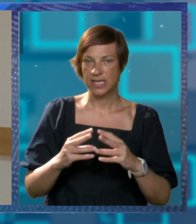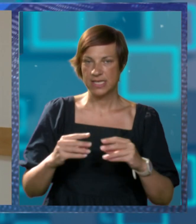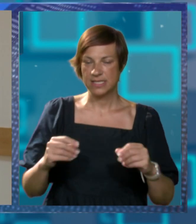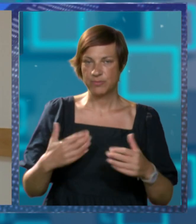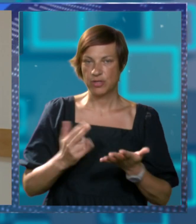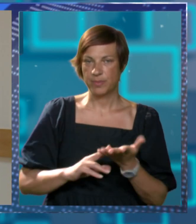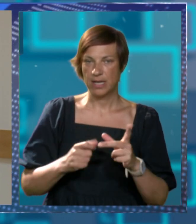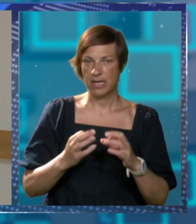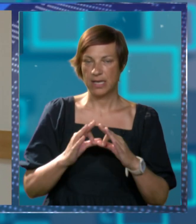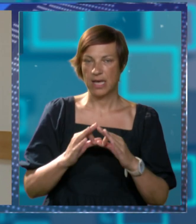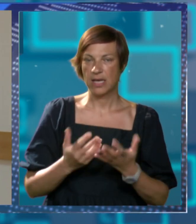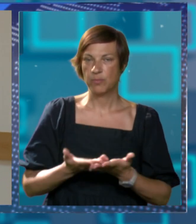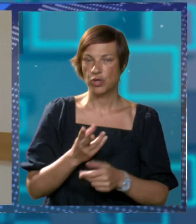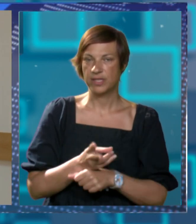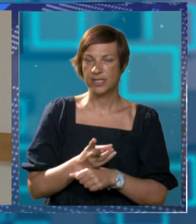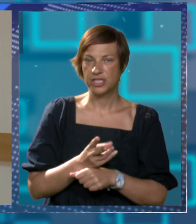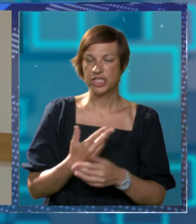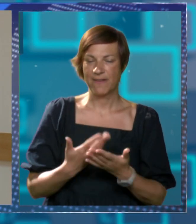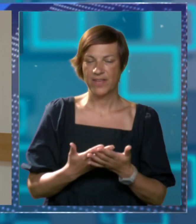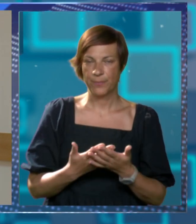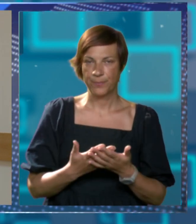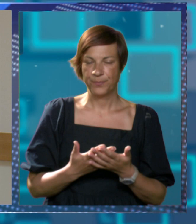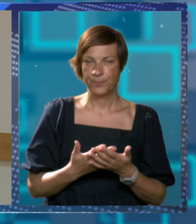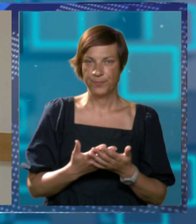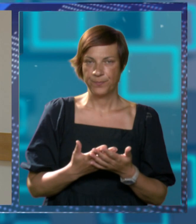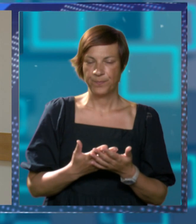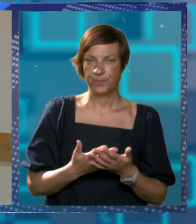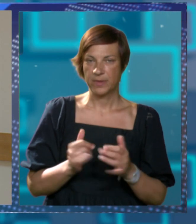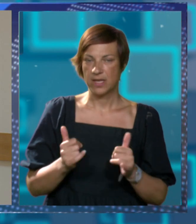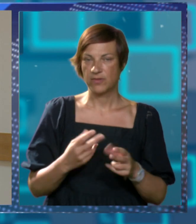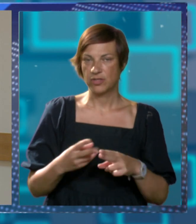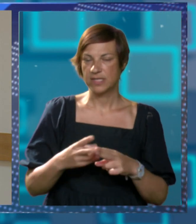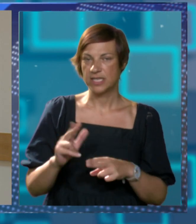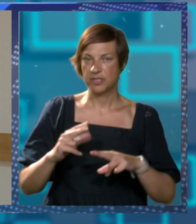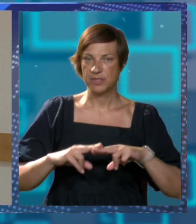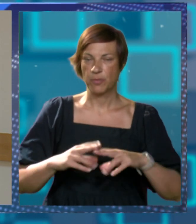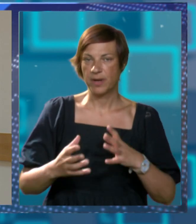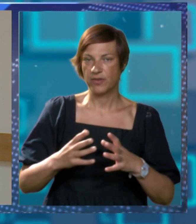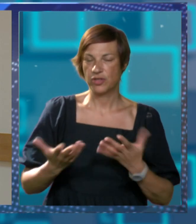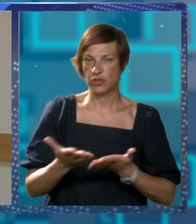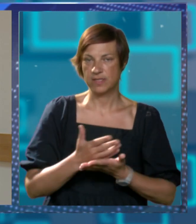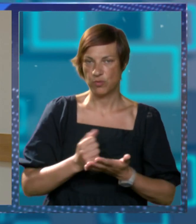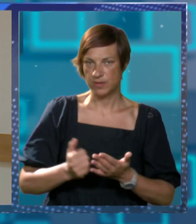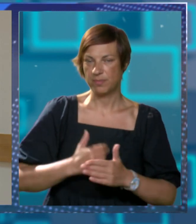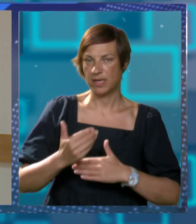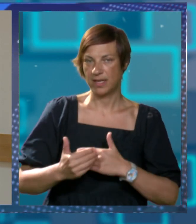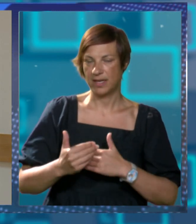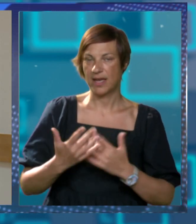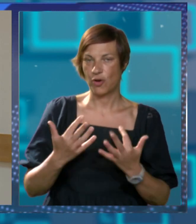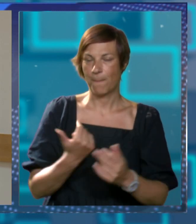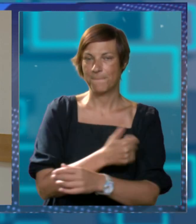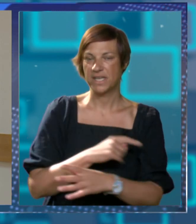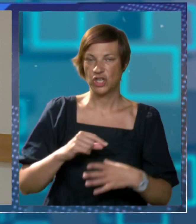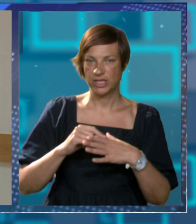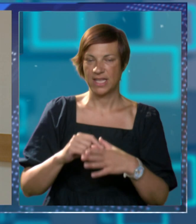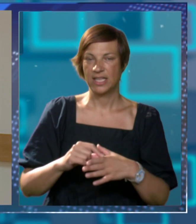moram priznati, u najmu, smo ga imali od države za simboličnu svotu. Naravno, dok se riješi imovinsko-pravni odnosi, to smo uspjeli nakon par